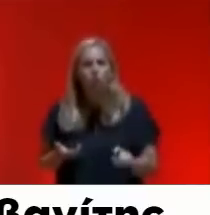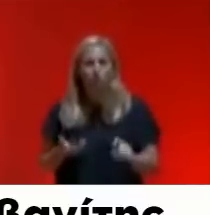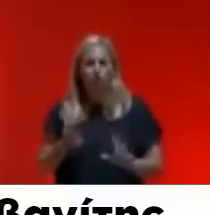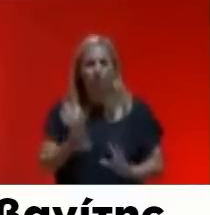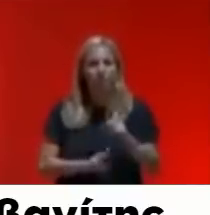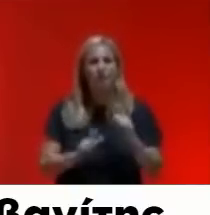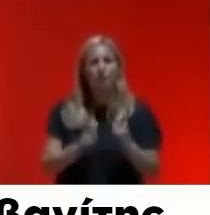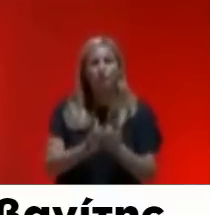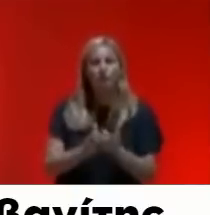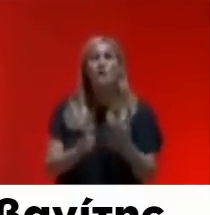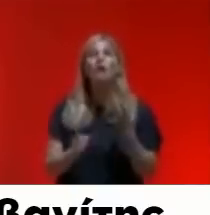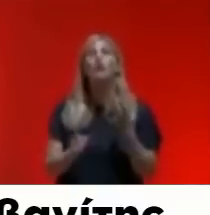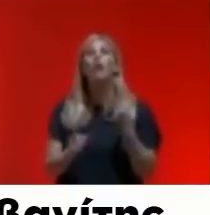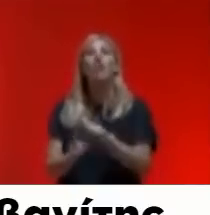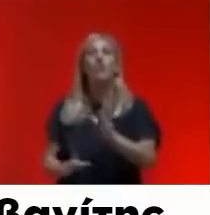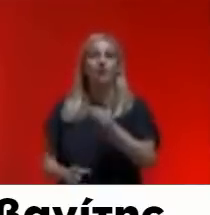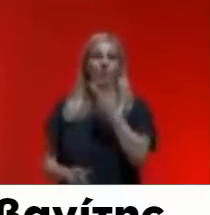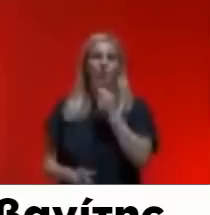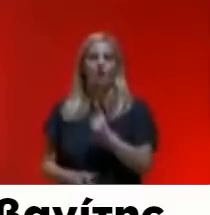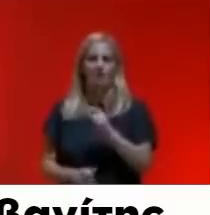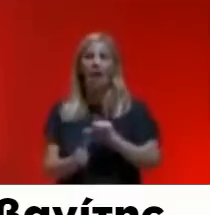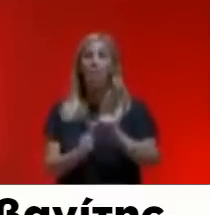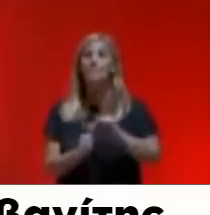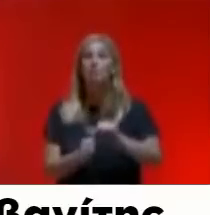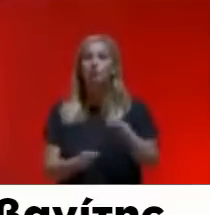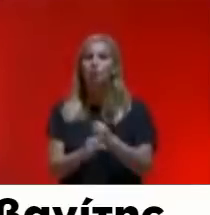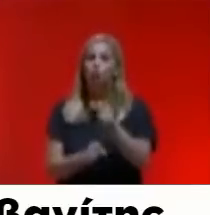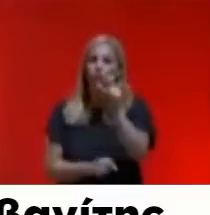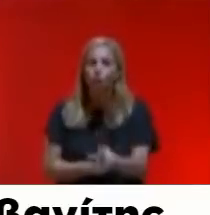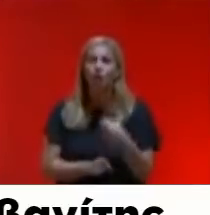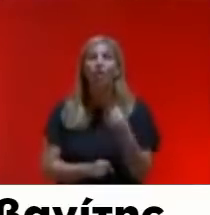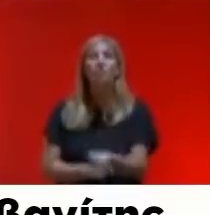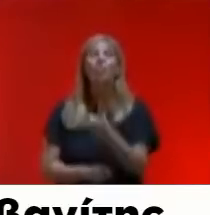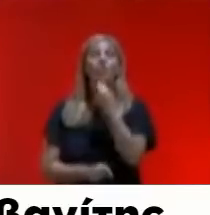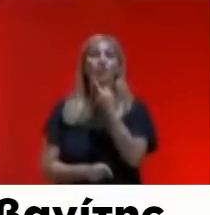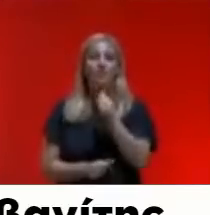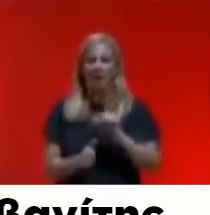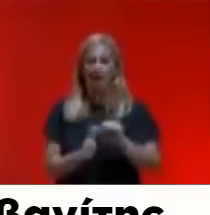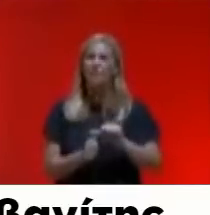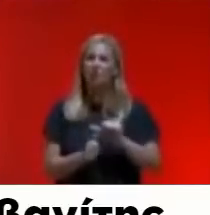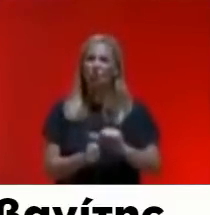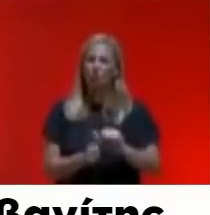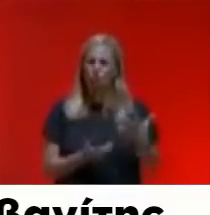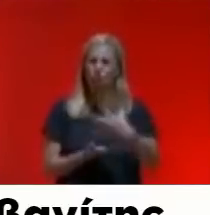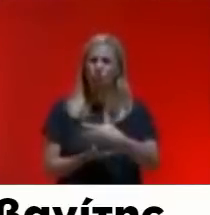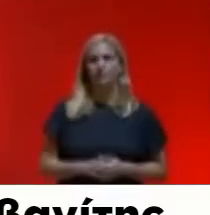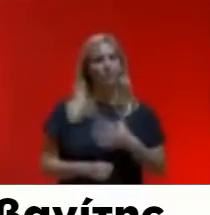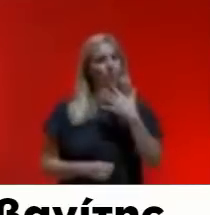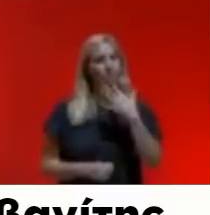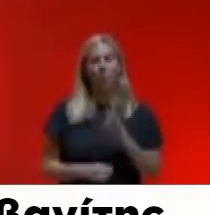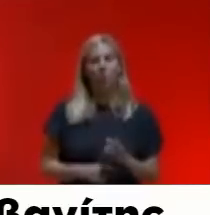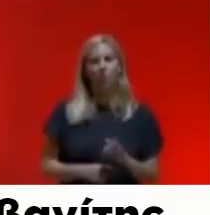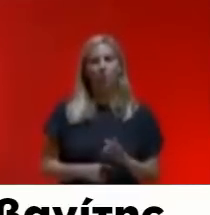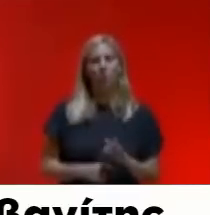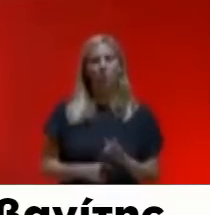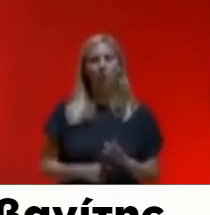με πολιτική που είναι μέσα στο λαό και μέσα στις εξελίξεις, με πρωταγωνιστικά